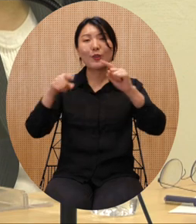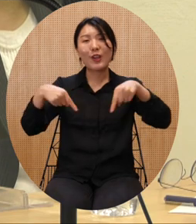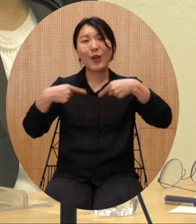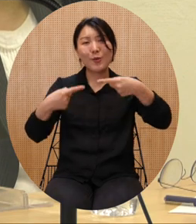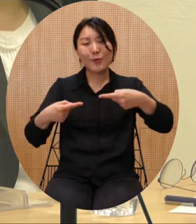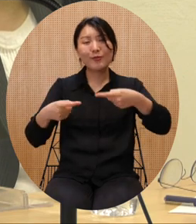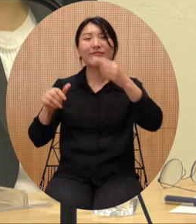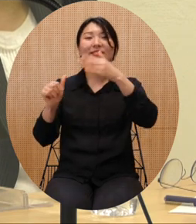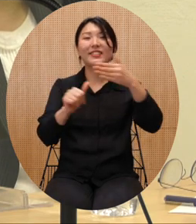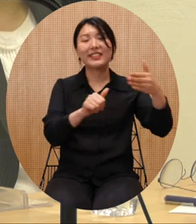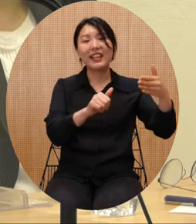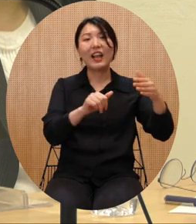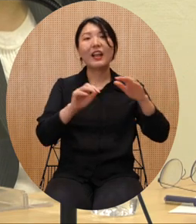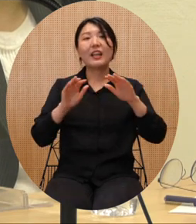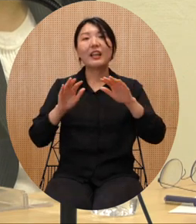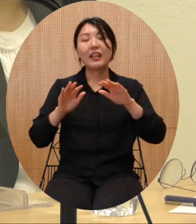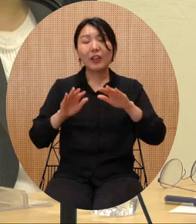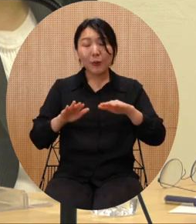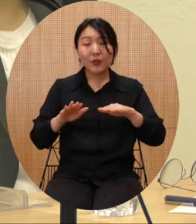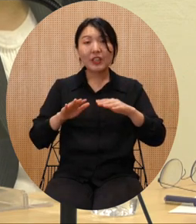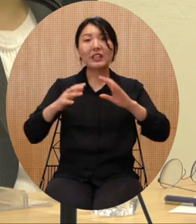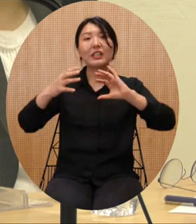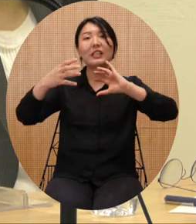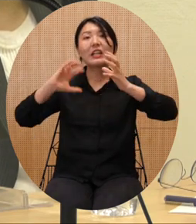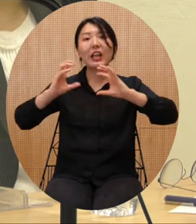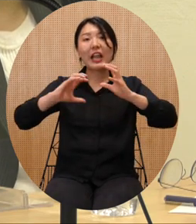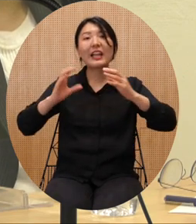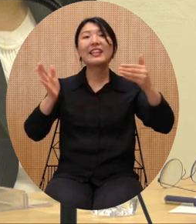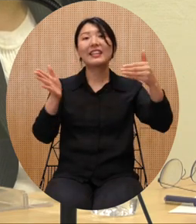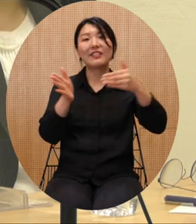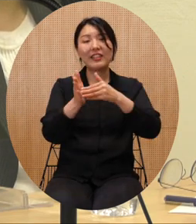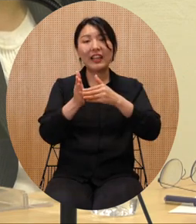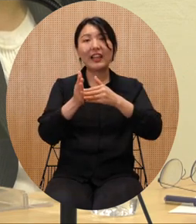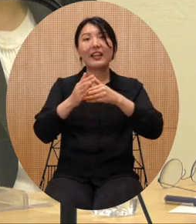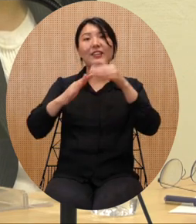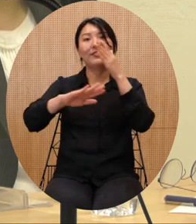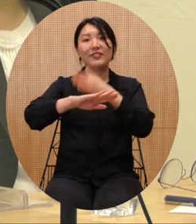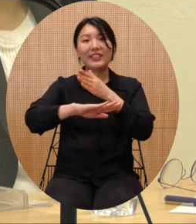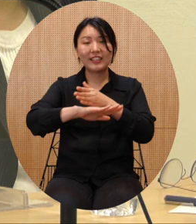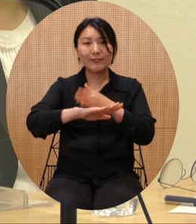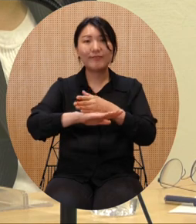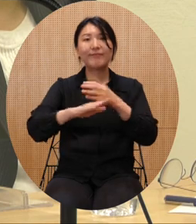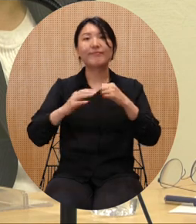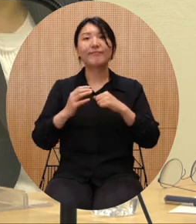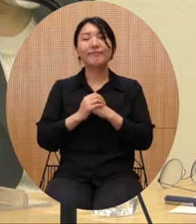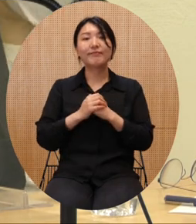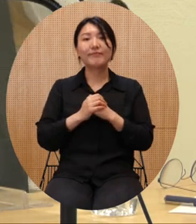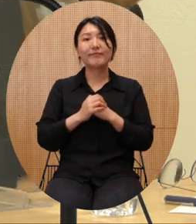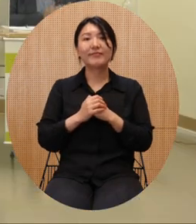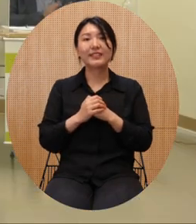동참해주시기를 바랍니다. 그럼 토론회는 여기서 마무리하도록 하겠습니다. 감사합니다.